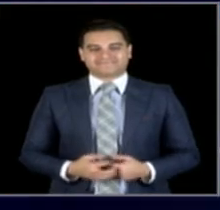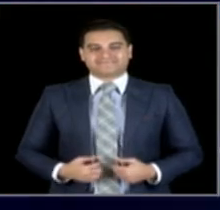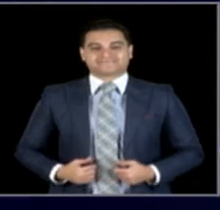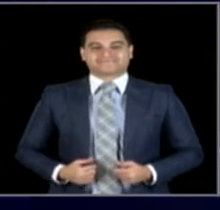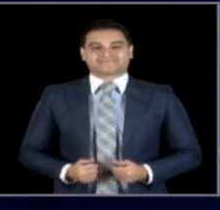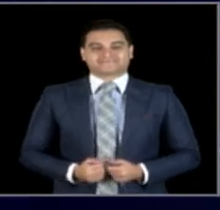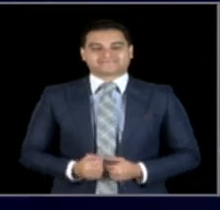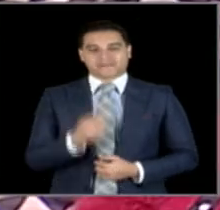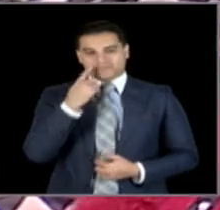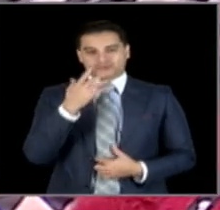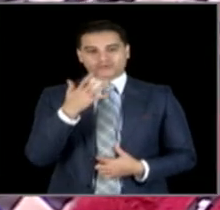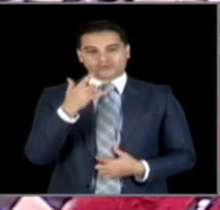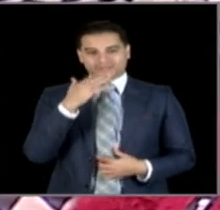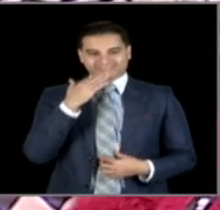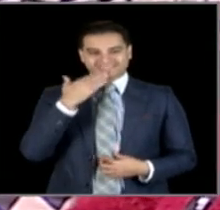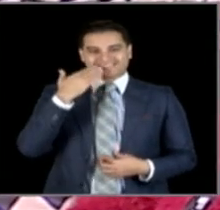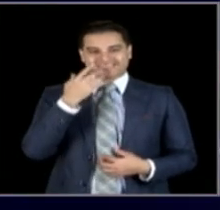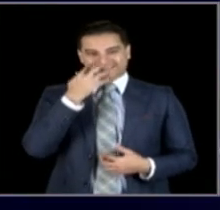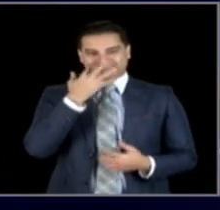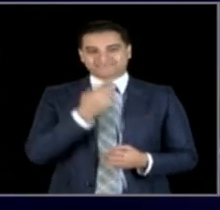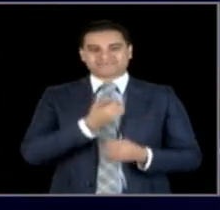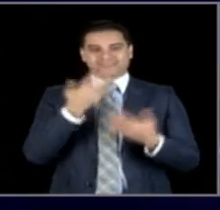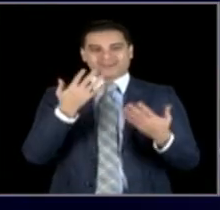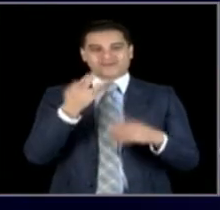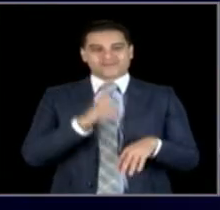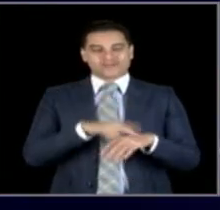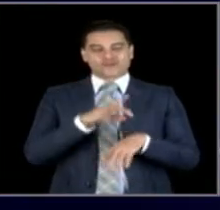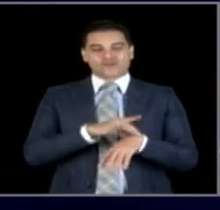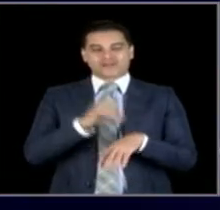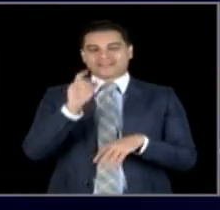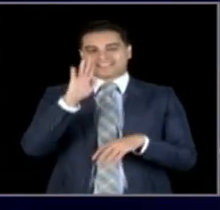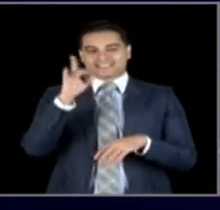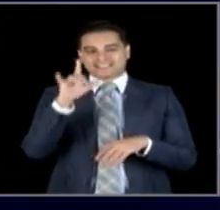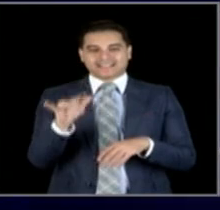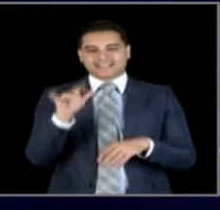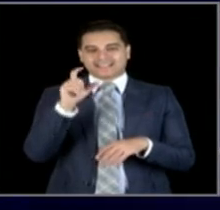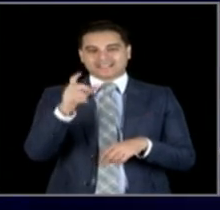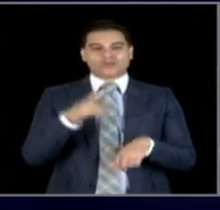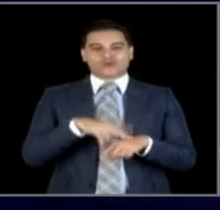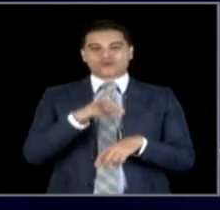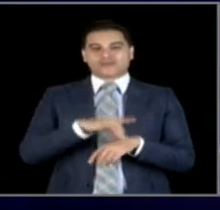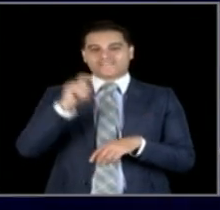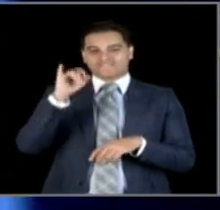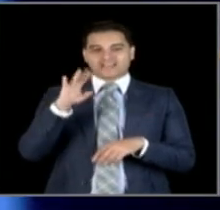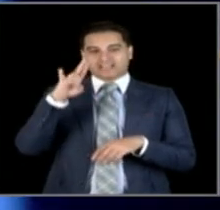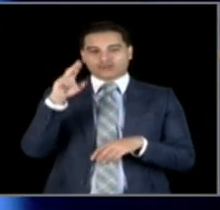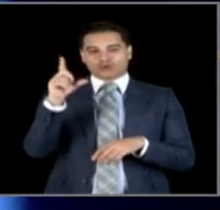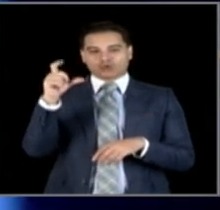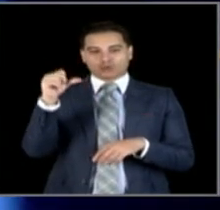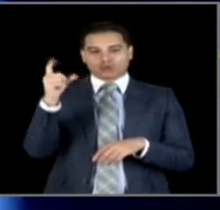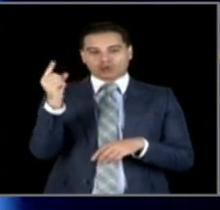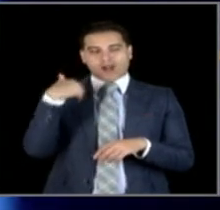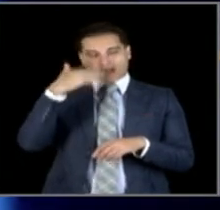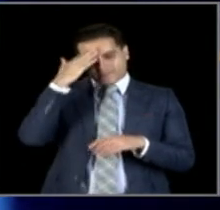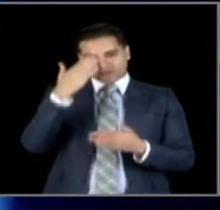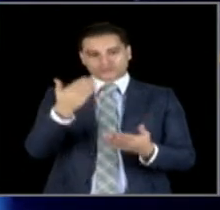بص اختك مبتسمه ازاي. وطبعا معانا الدكتوره نسرين ودكتور فيكتور، بشكركم على